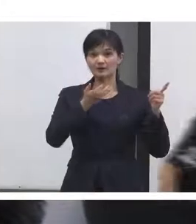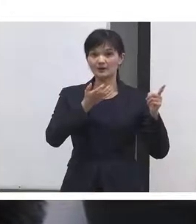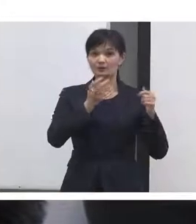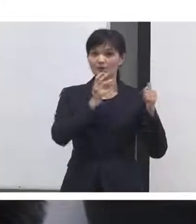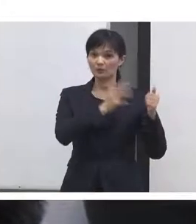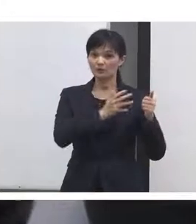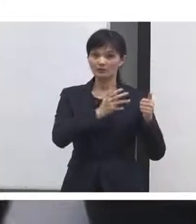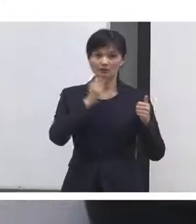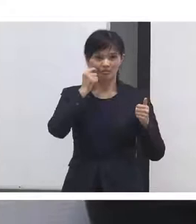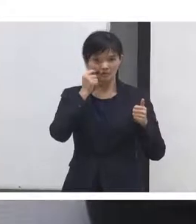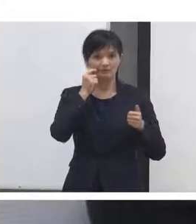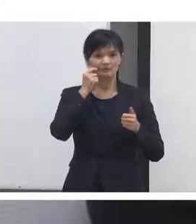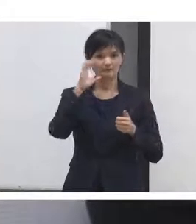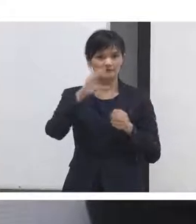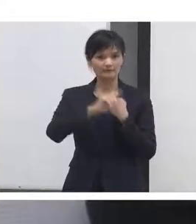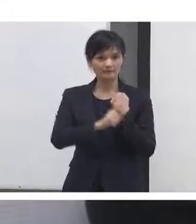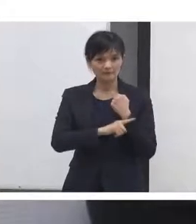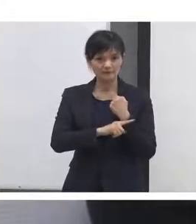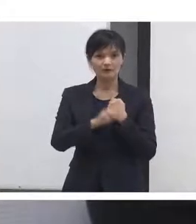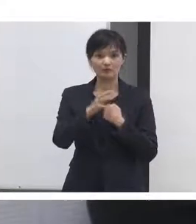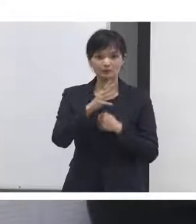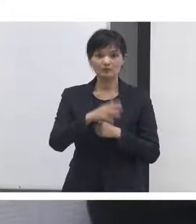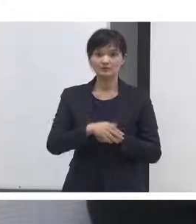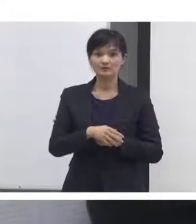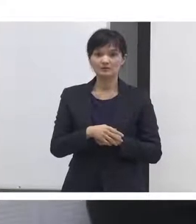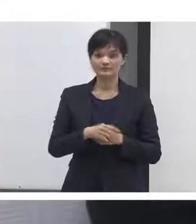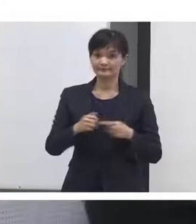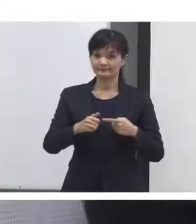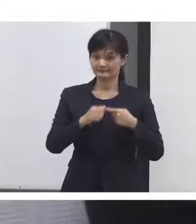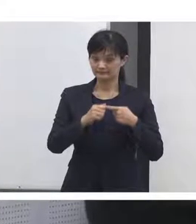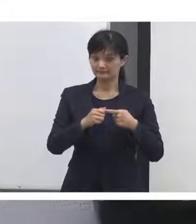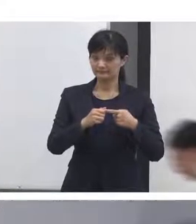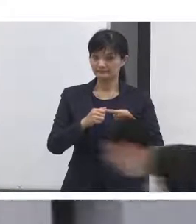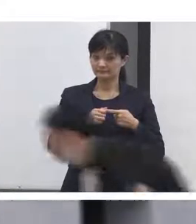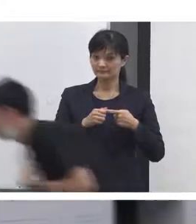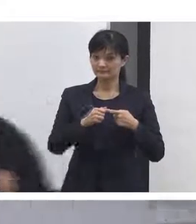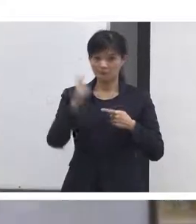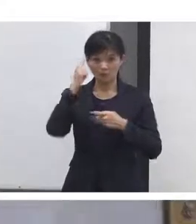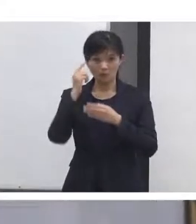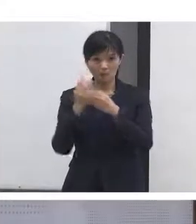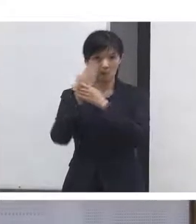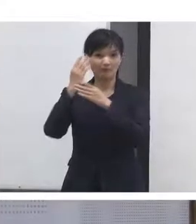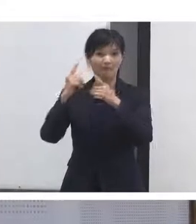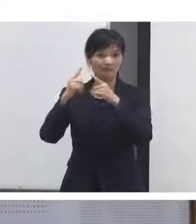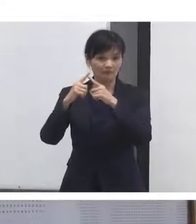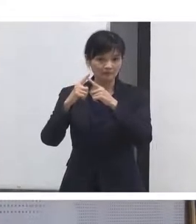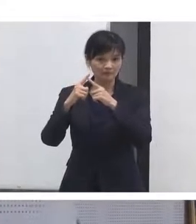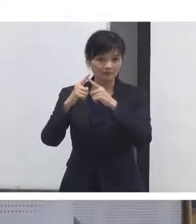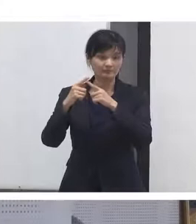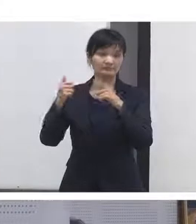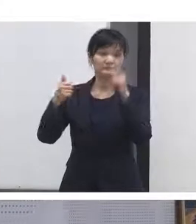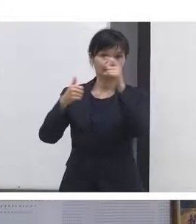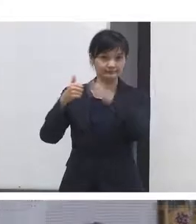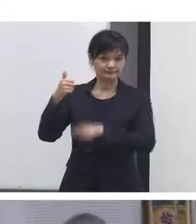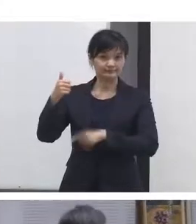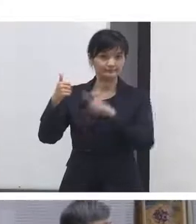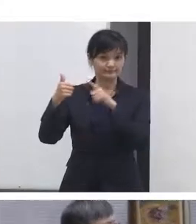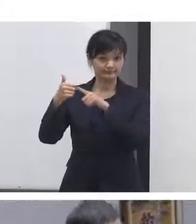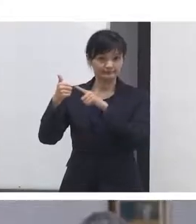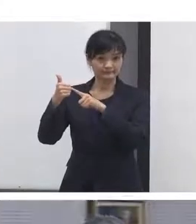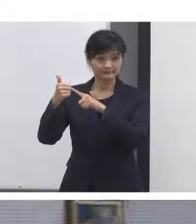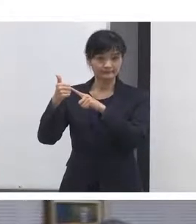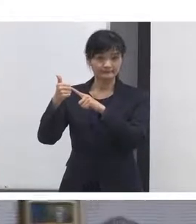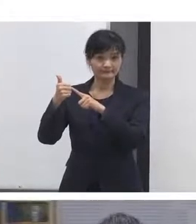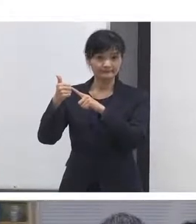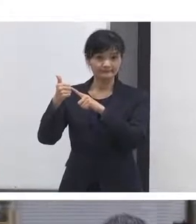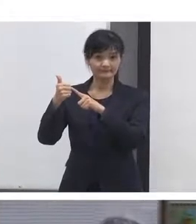那个一开始可能是，在发起人刚开始发起的人， 刚